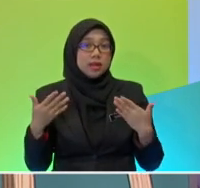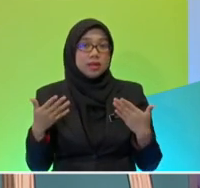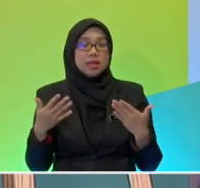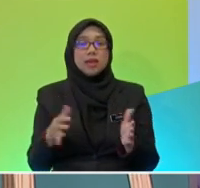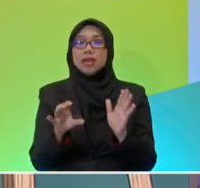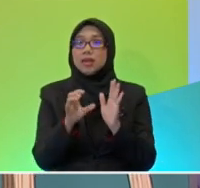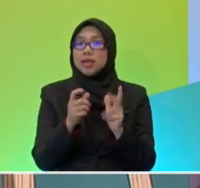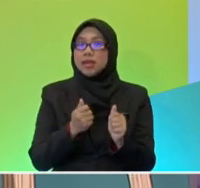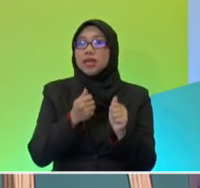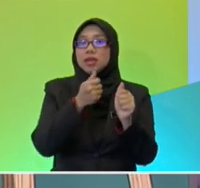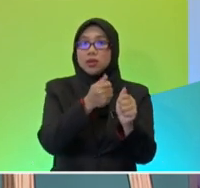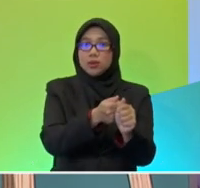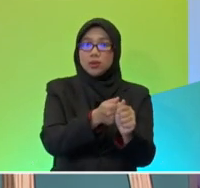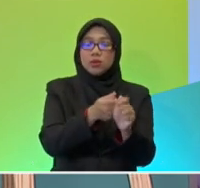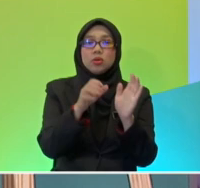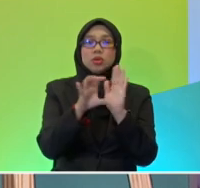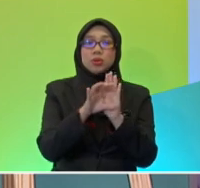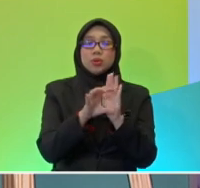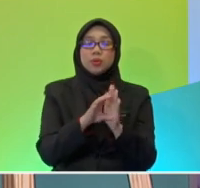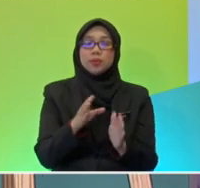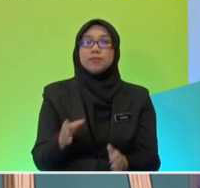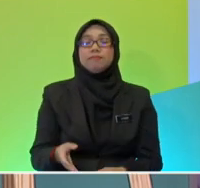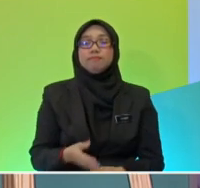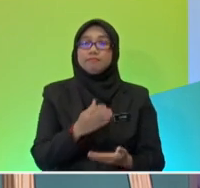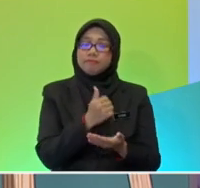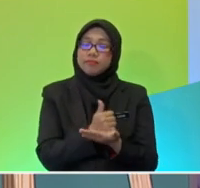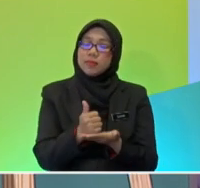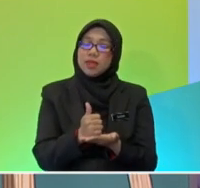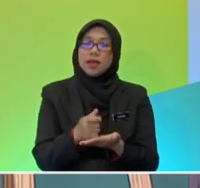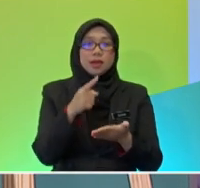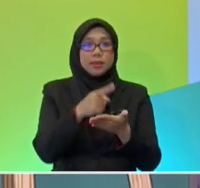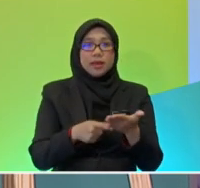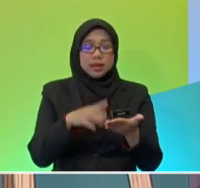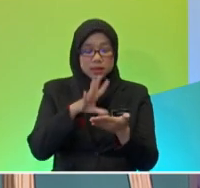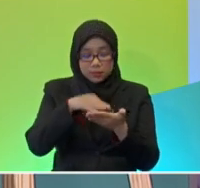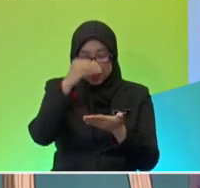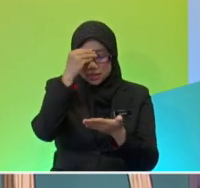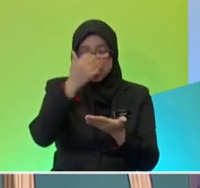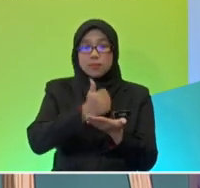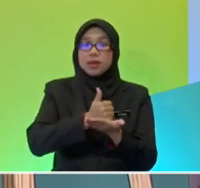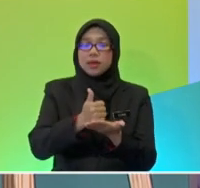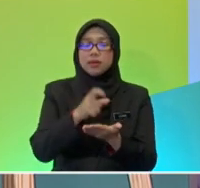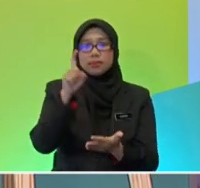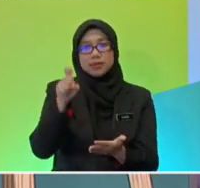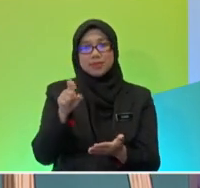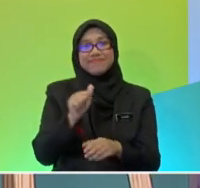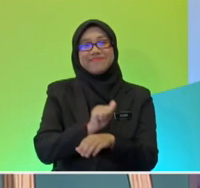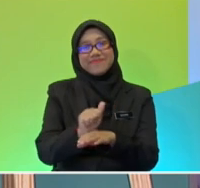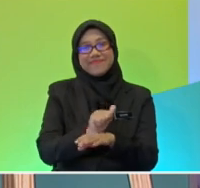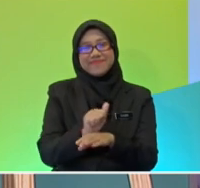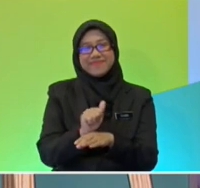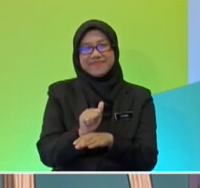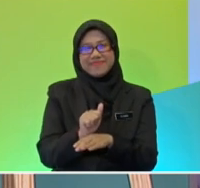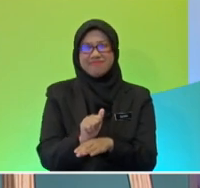Sallallahu Alaihi Wasallam bila kita sudah belajar semua tentang amanah hendaklah kita apa amalkan dalam kehidupan sehari-hari Tak bolehlah kerja